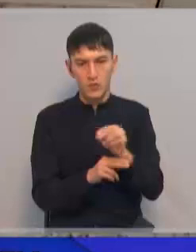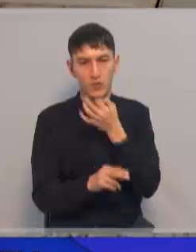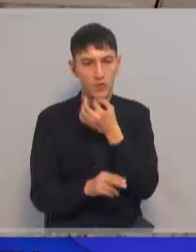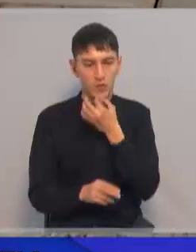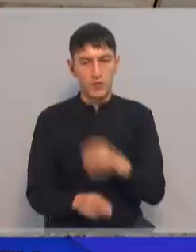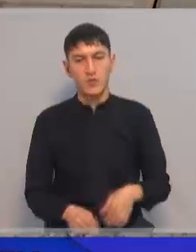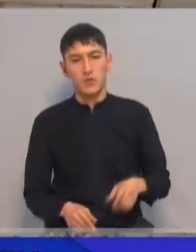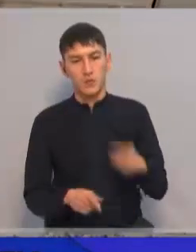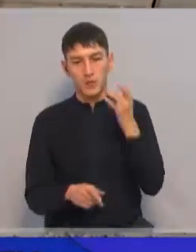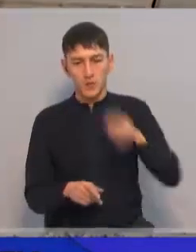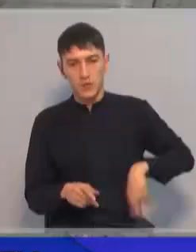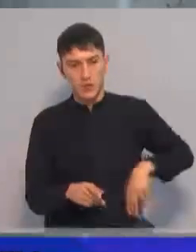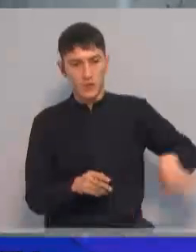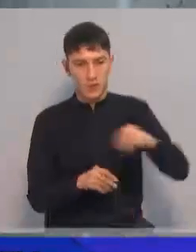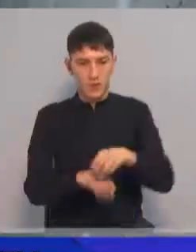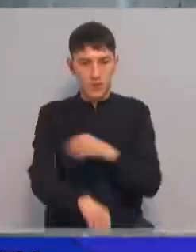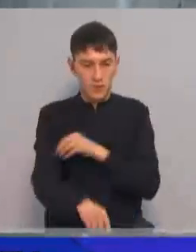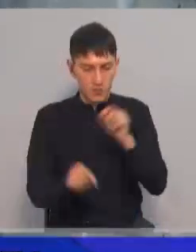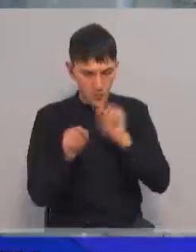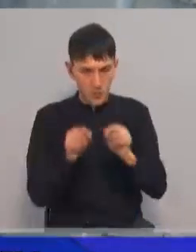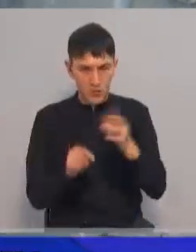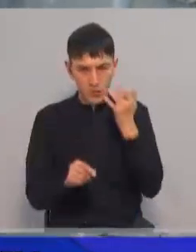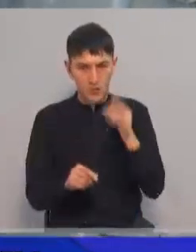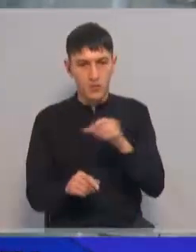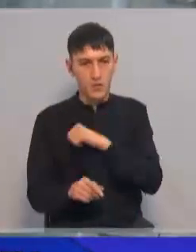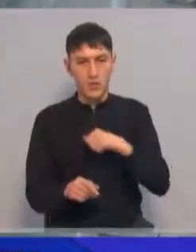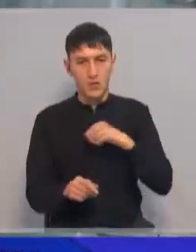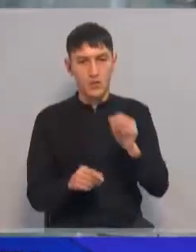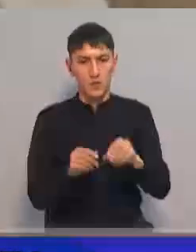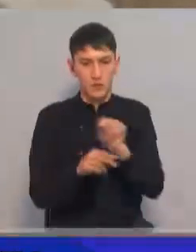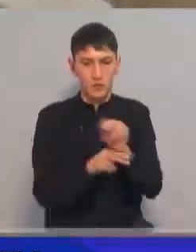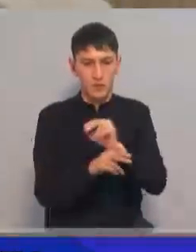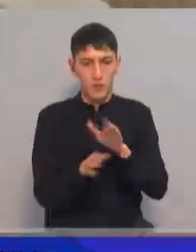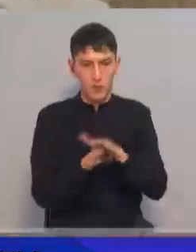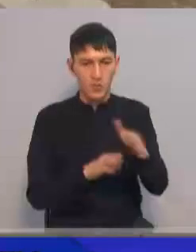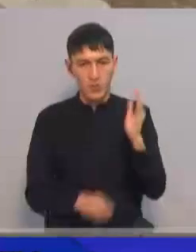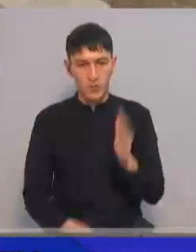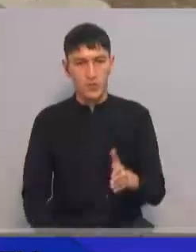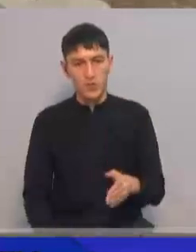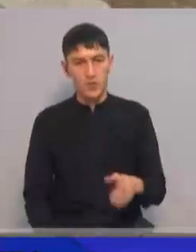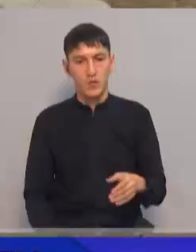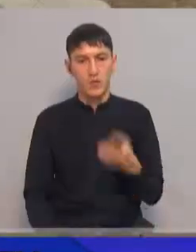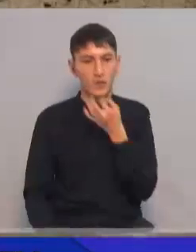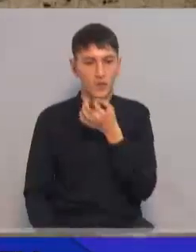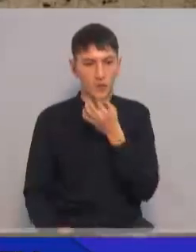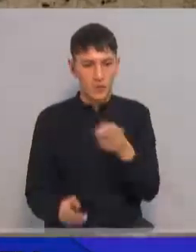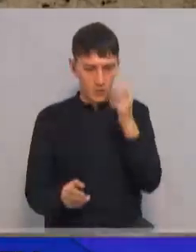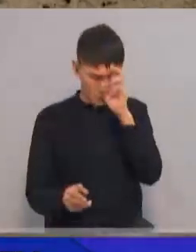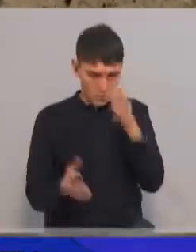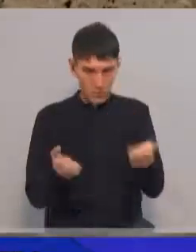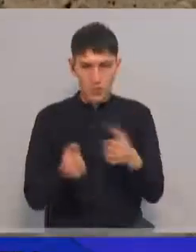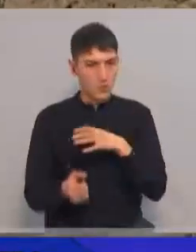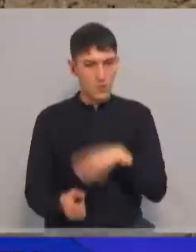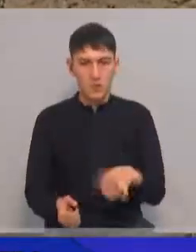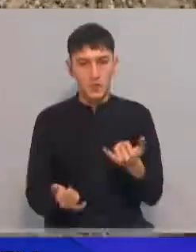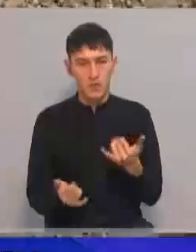етеді. Басқарма басшысы нысандағы кем-кетіктер мердігердің өз есебінен жүретінін айтты. Өйткені нысан әлі қабылданбаған. Олай